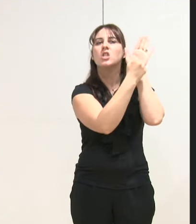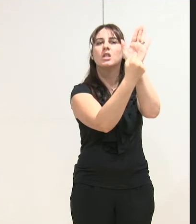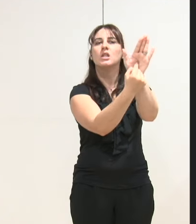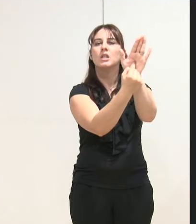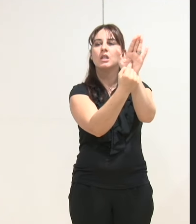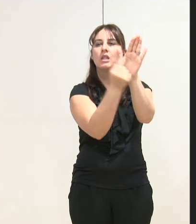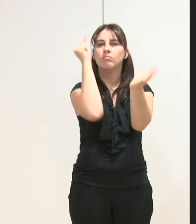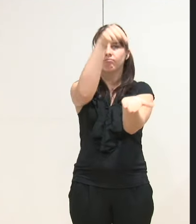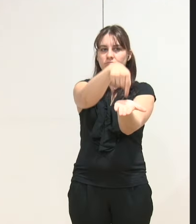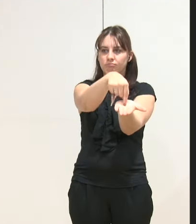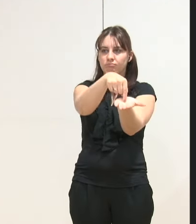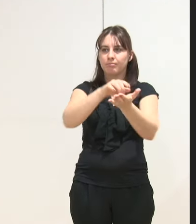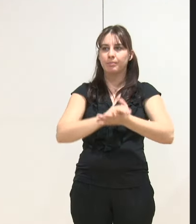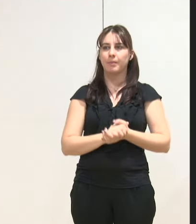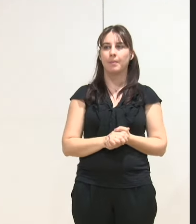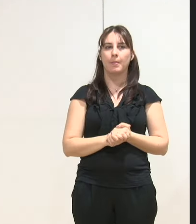rouge